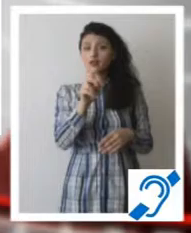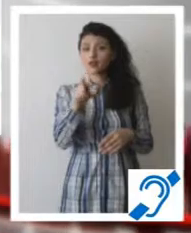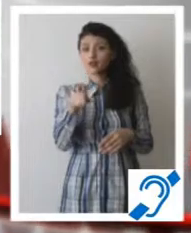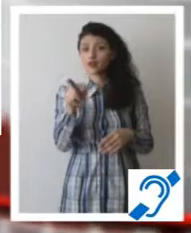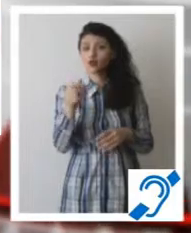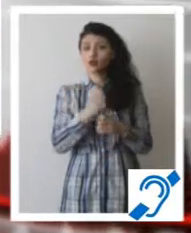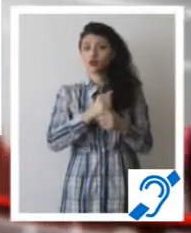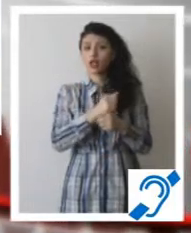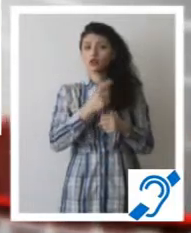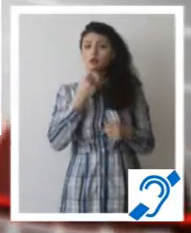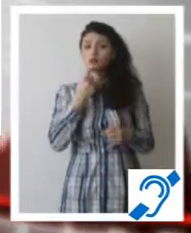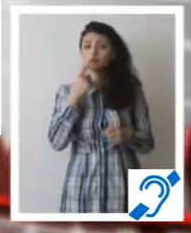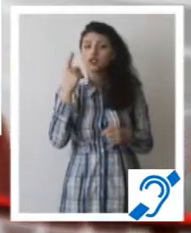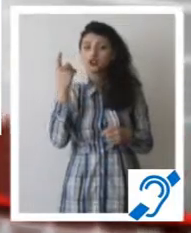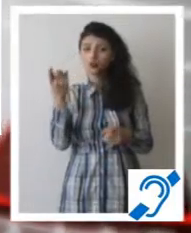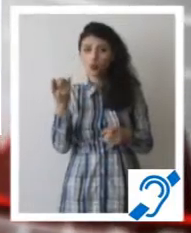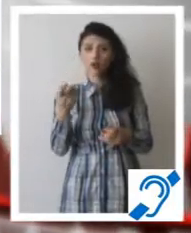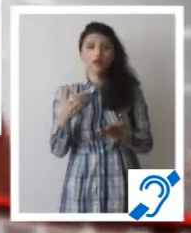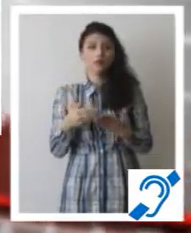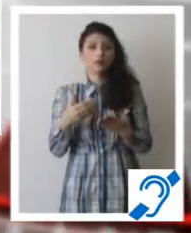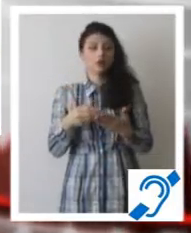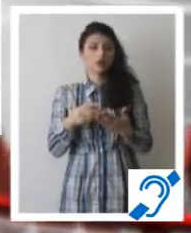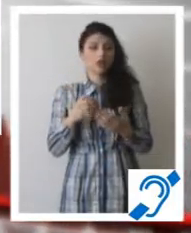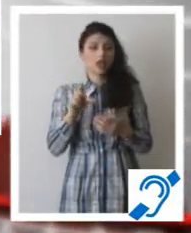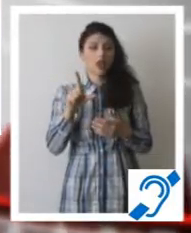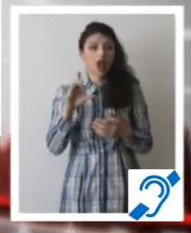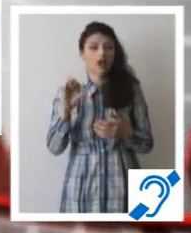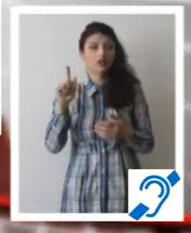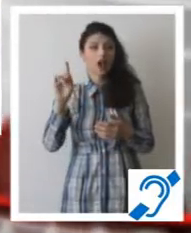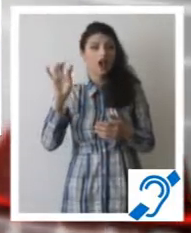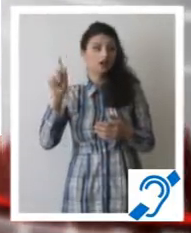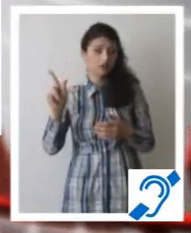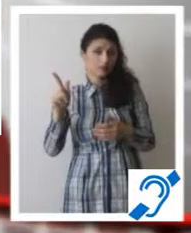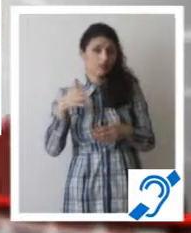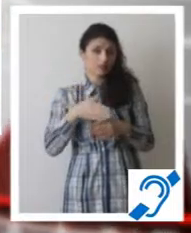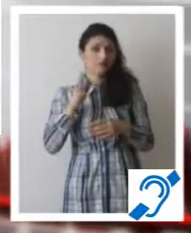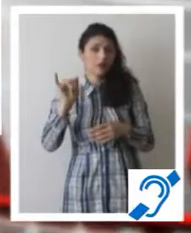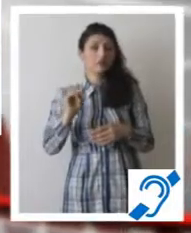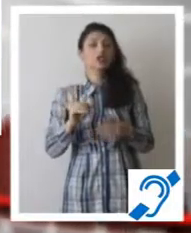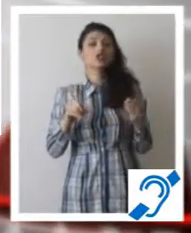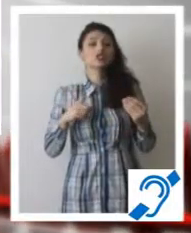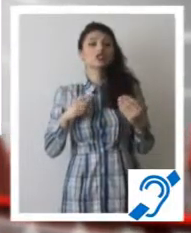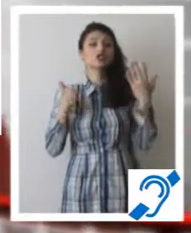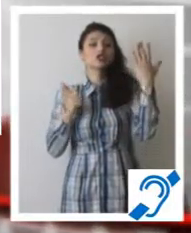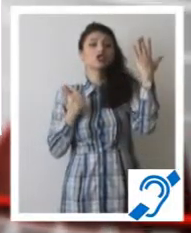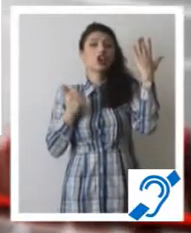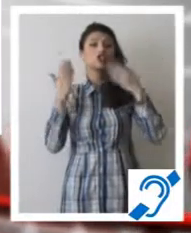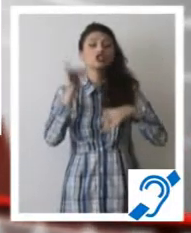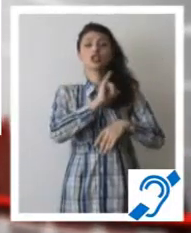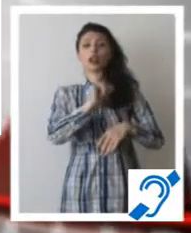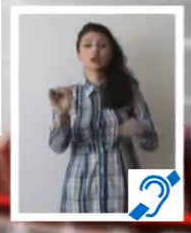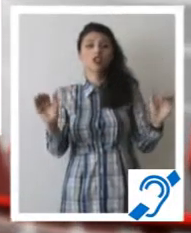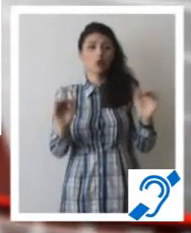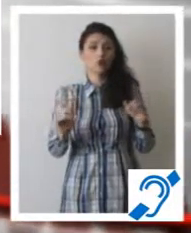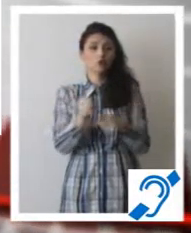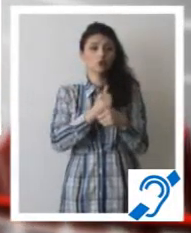județul Timiș, în calitate de creditor ipotecar al SC Lactag SA. Produsul lactat, de care beneficiază 65.160 de elevi din